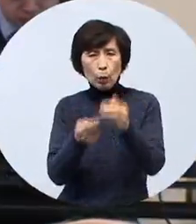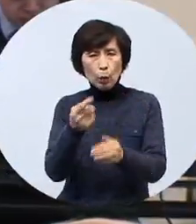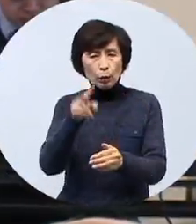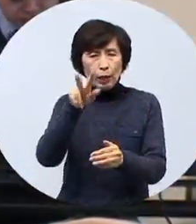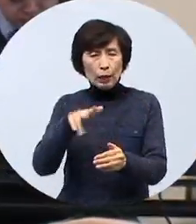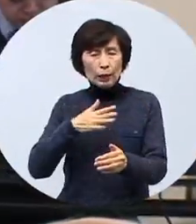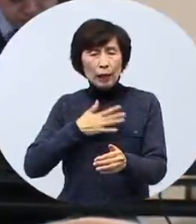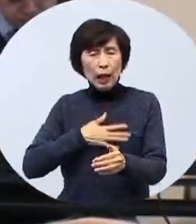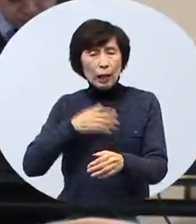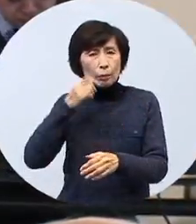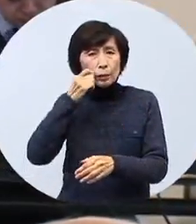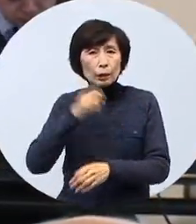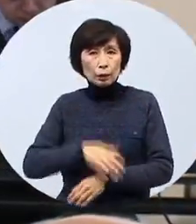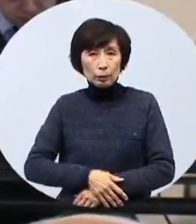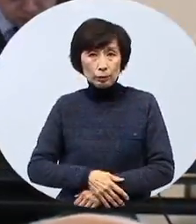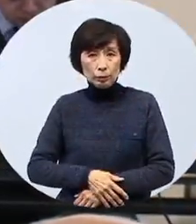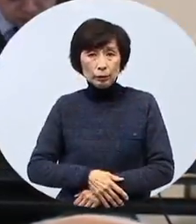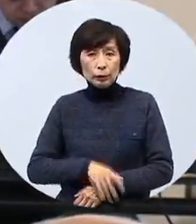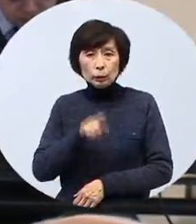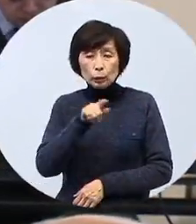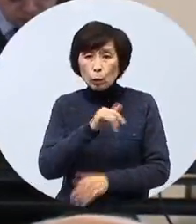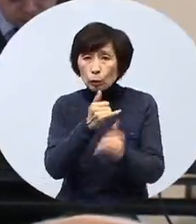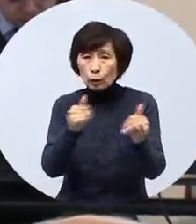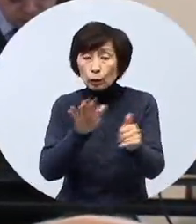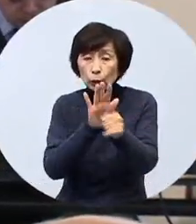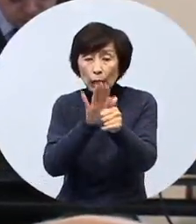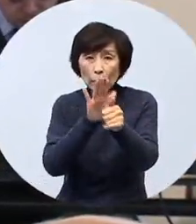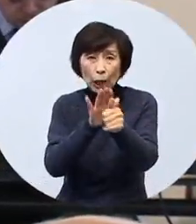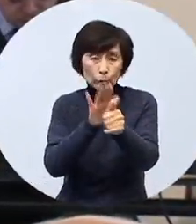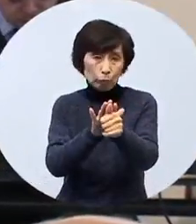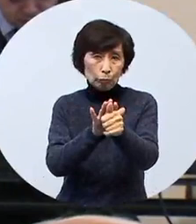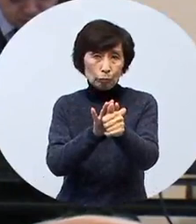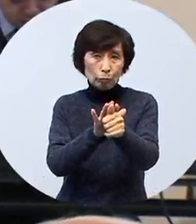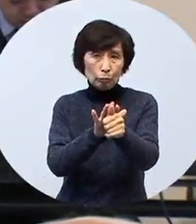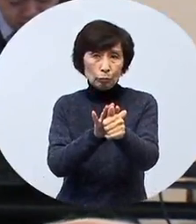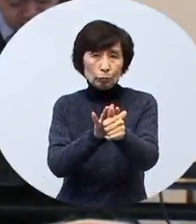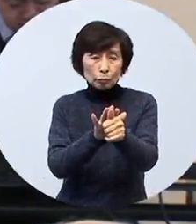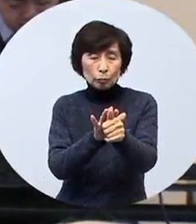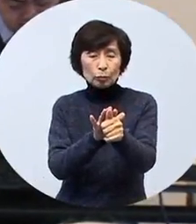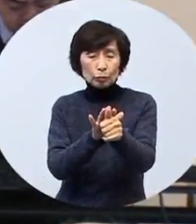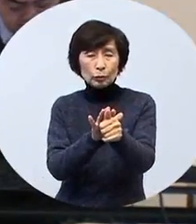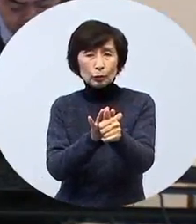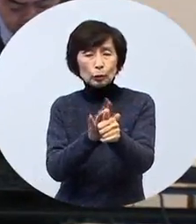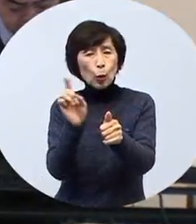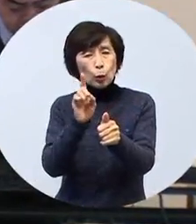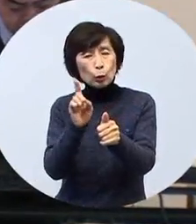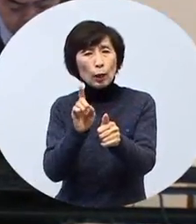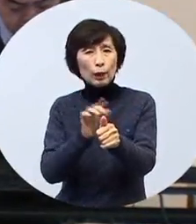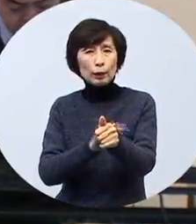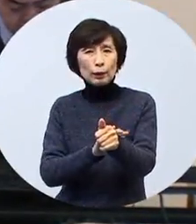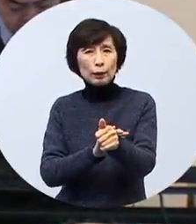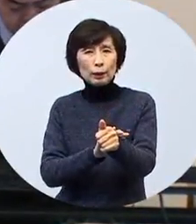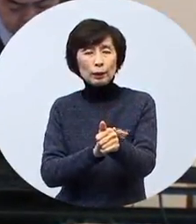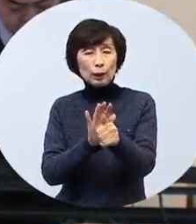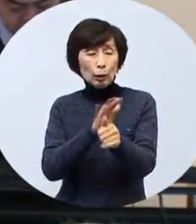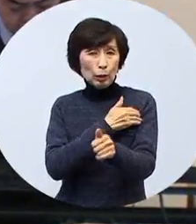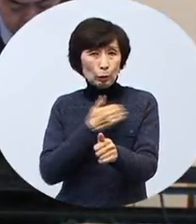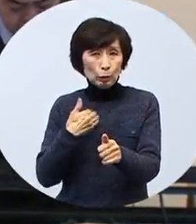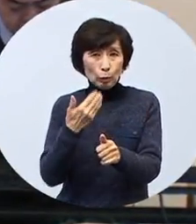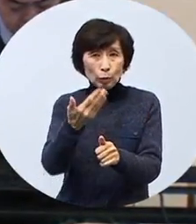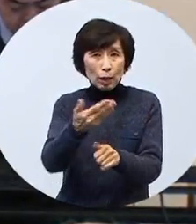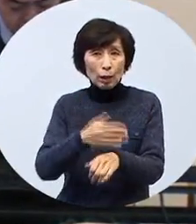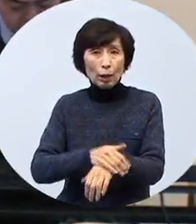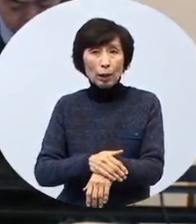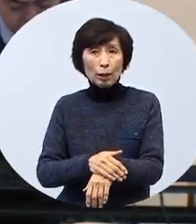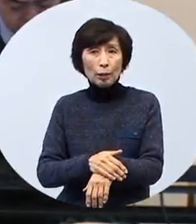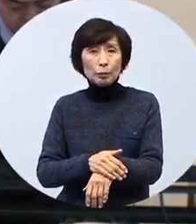を助ける人がどこまで、困難な人にどのくらい、手を差し伸べられるのかっていうのも